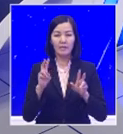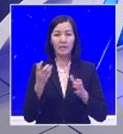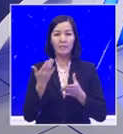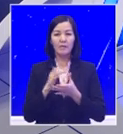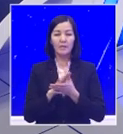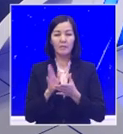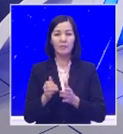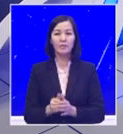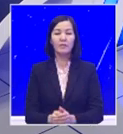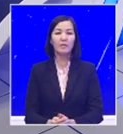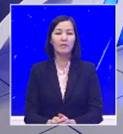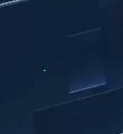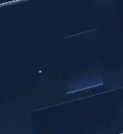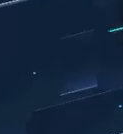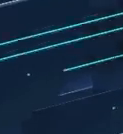Бүгін көретіндеріңіз.